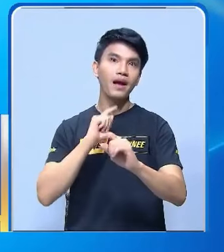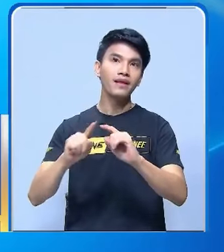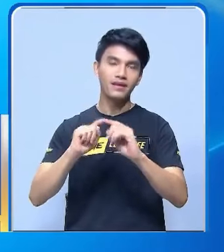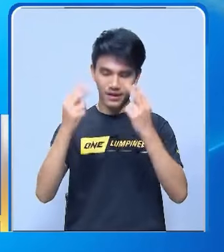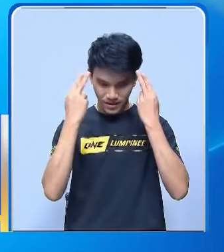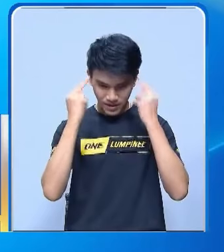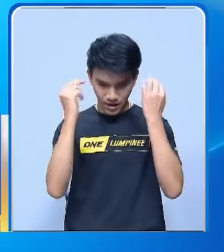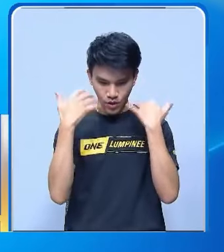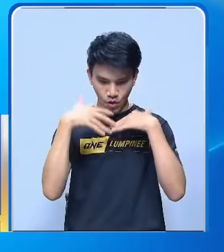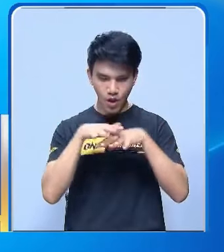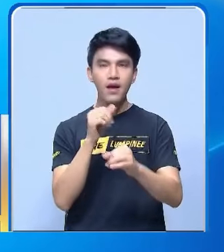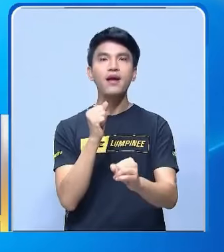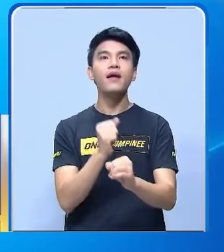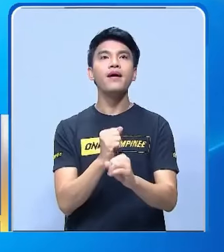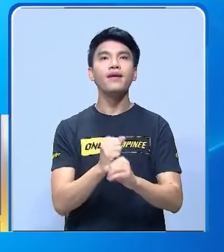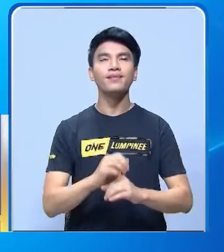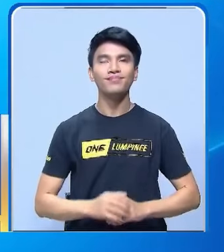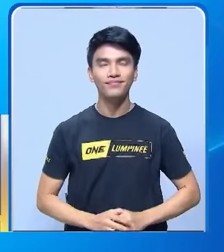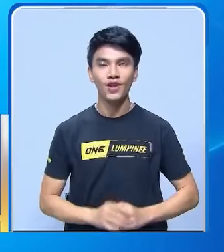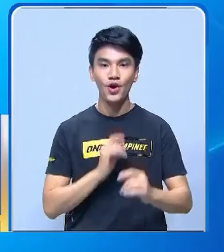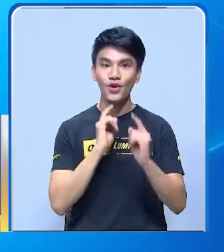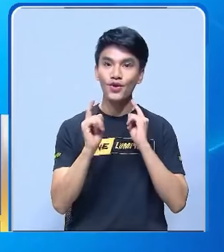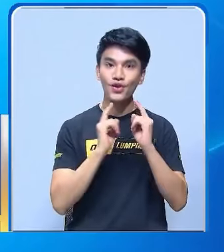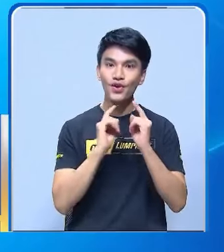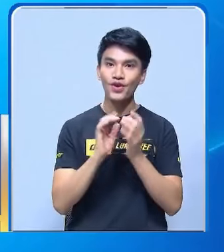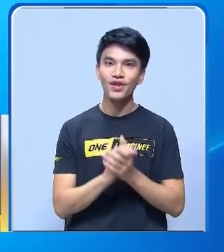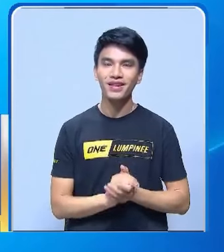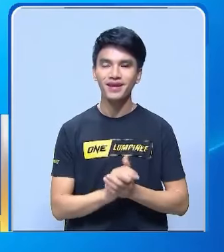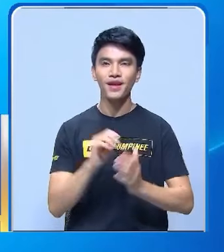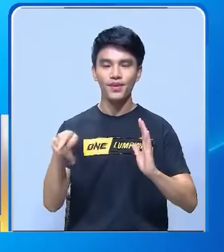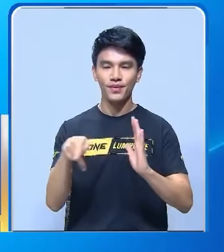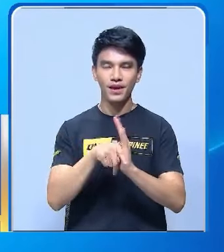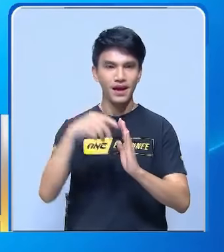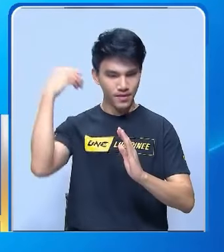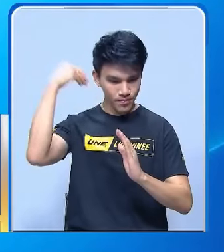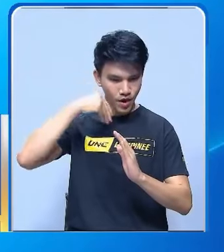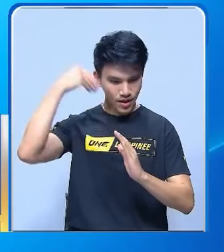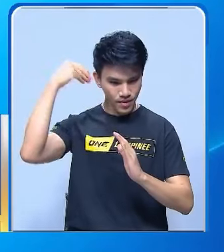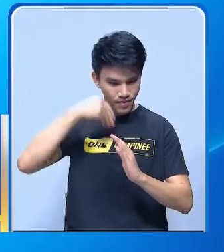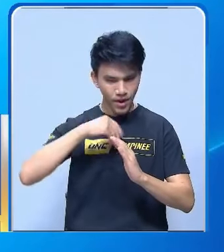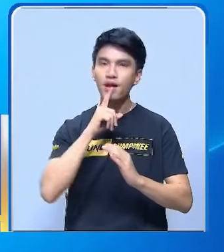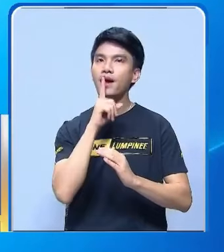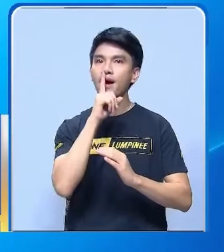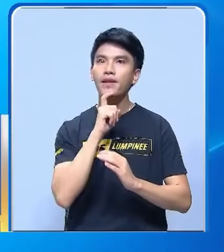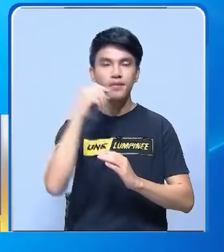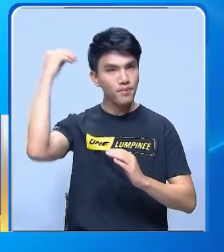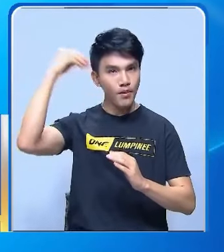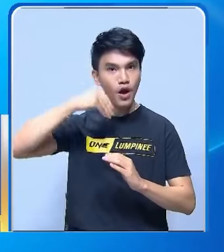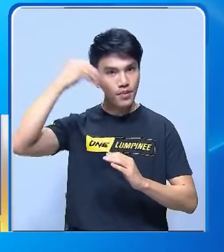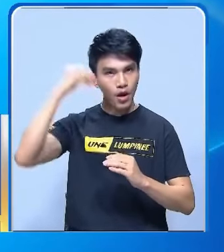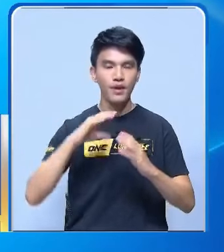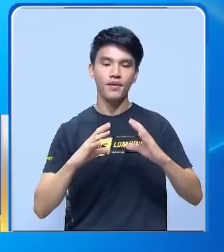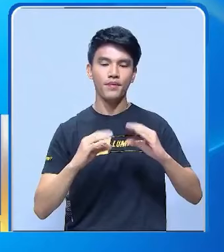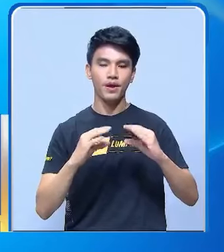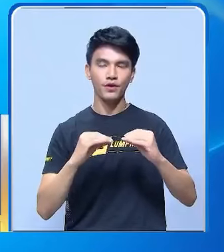ร่วมด้วยนะคะก็จะมาคุยกันแบบนี้ทุกวันพฤหัสนะของแต่ละอาทิตย์เนี่ยนะคะสำหรับเป้าหมายแรก